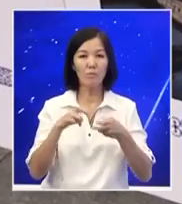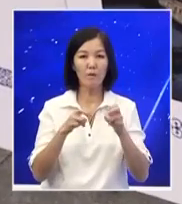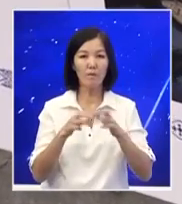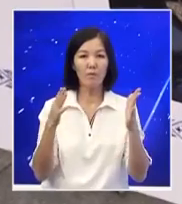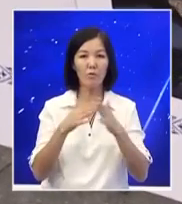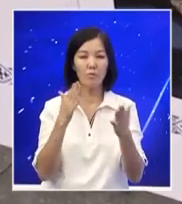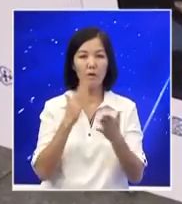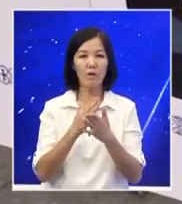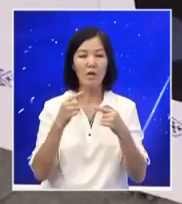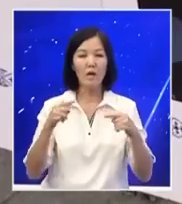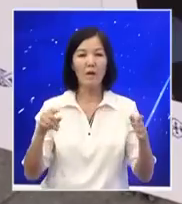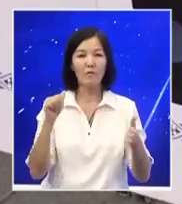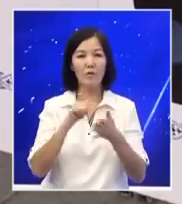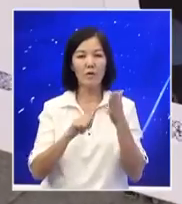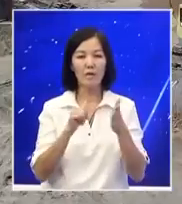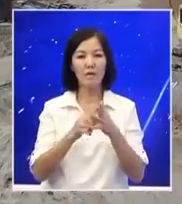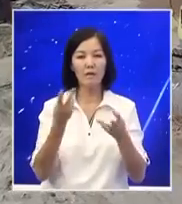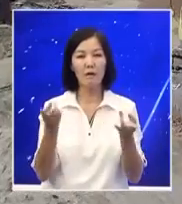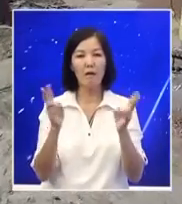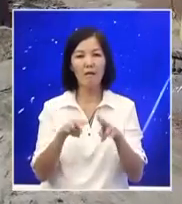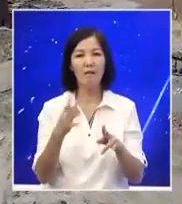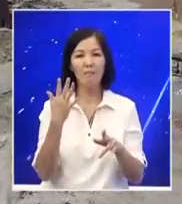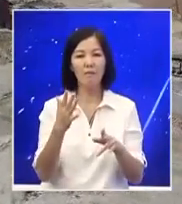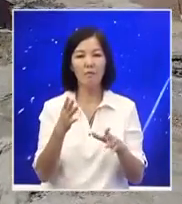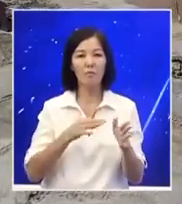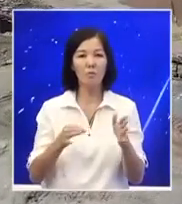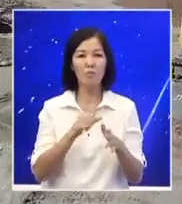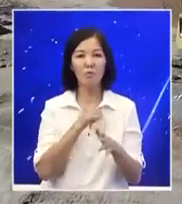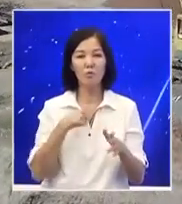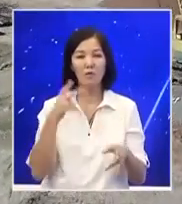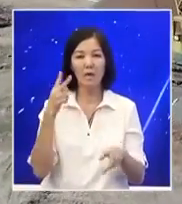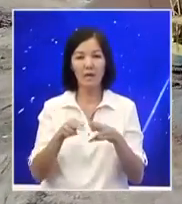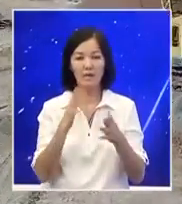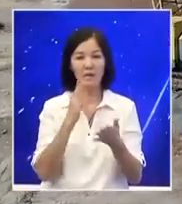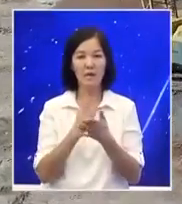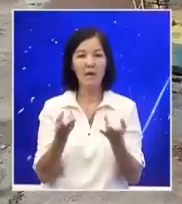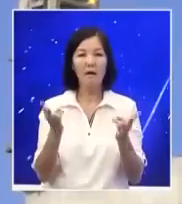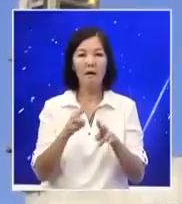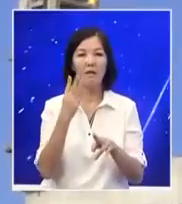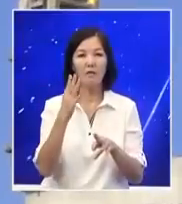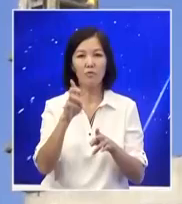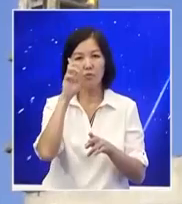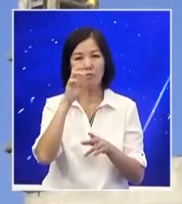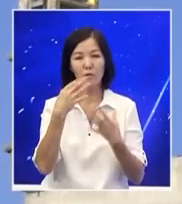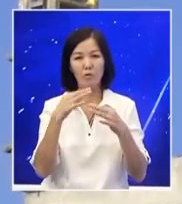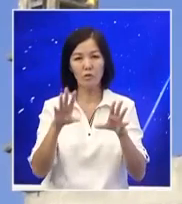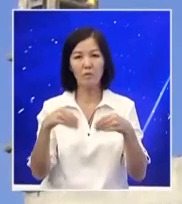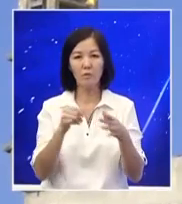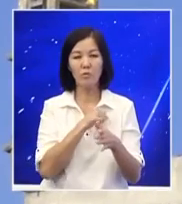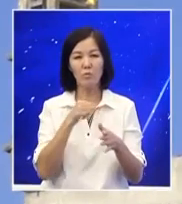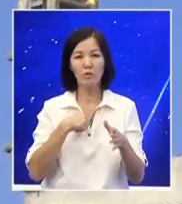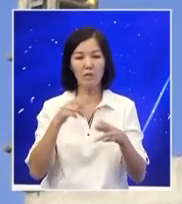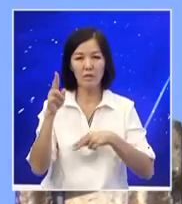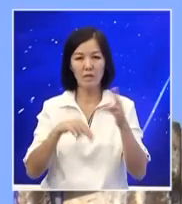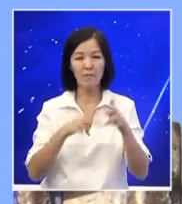еді. Түрлі себеп салдармен аяқсыз қалған үйлердің 5-еуін облыс өзі аяқтағалы жатыр. Қалған 4-еуін де үкімет рұқсат берсе,